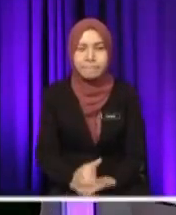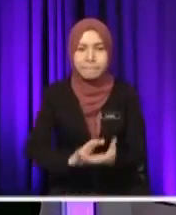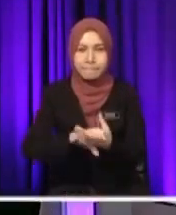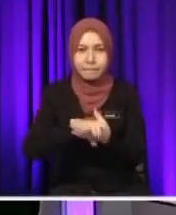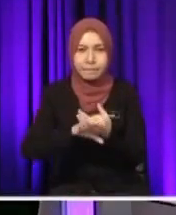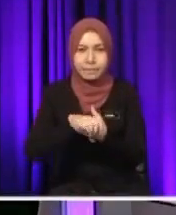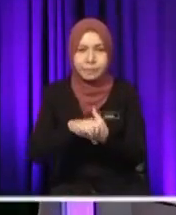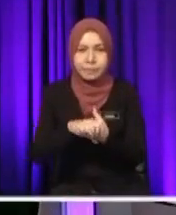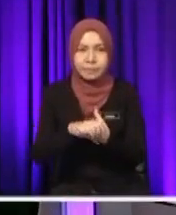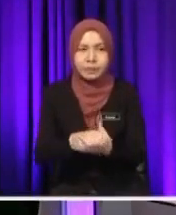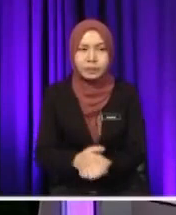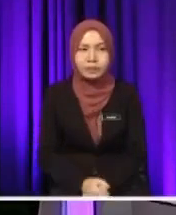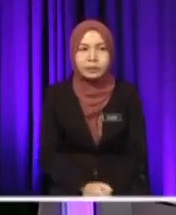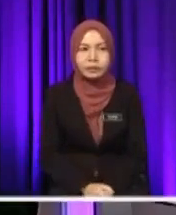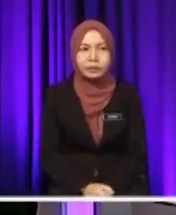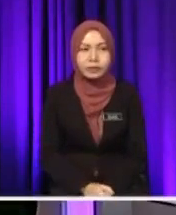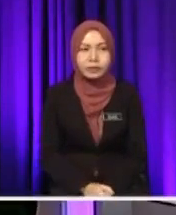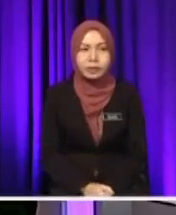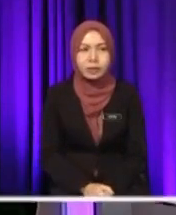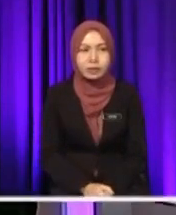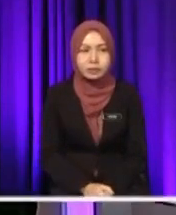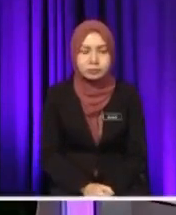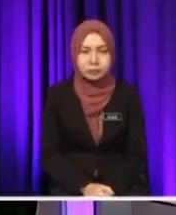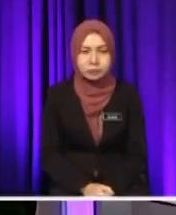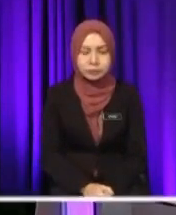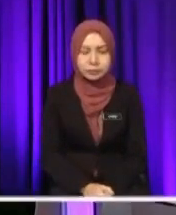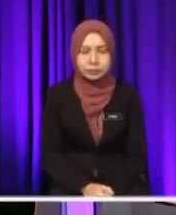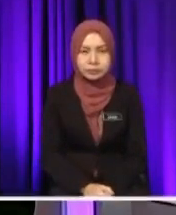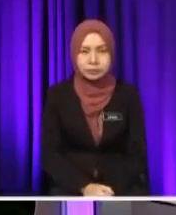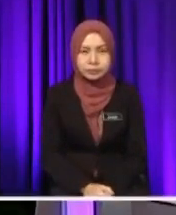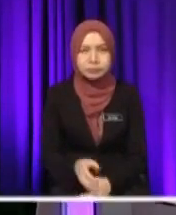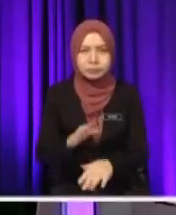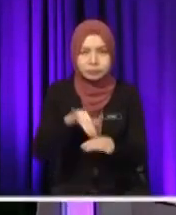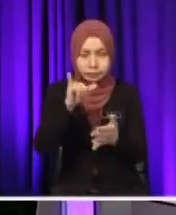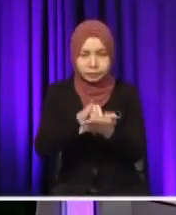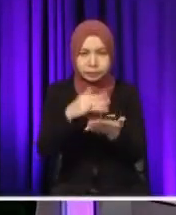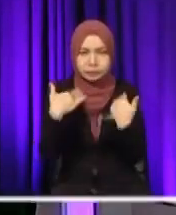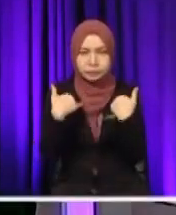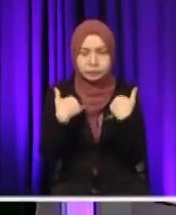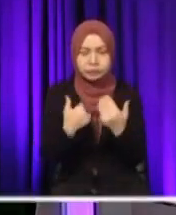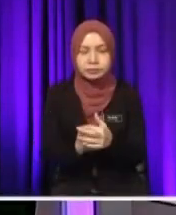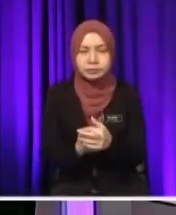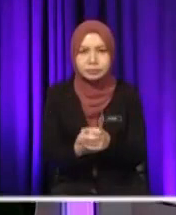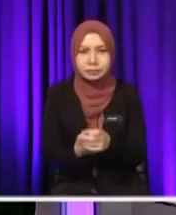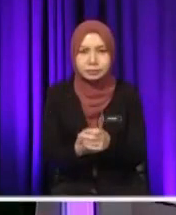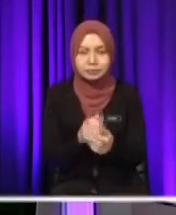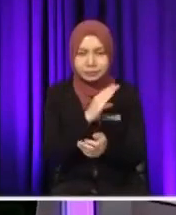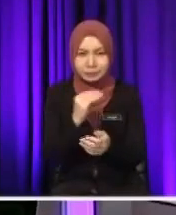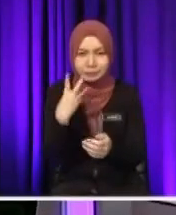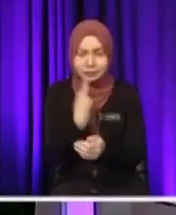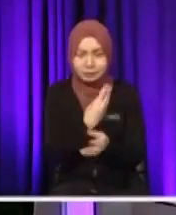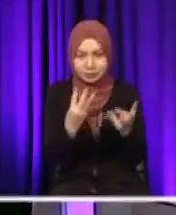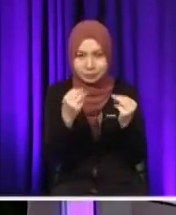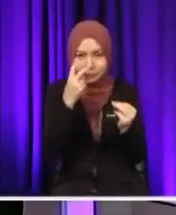satu tabung uji yang ada penutup. Alright. Kita berasal. Okey, dan kita nak